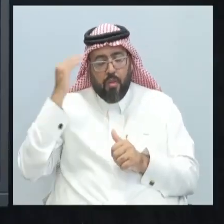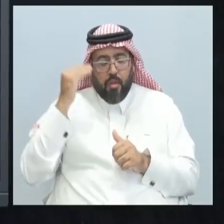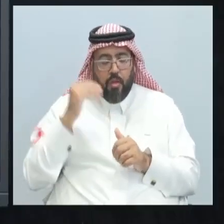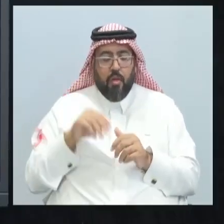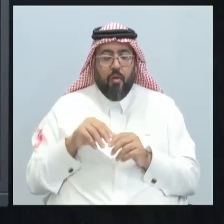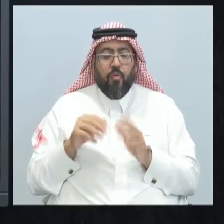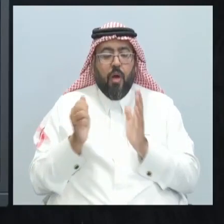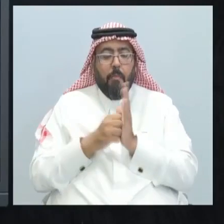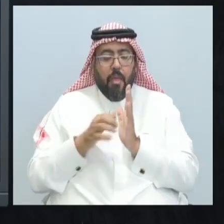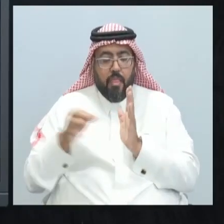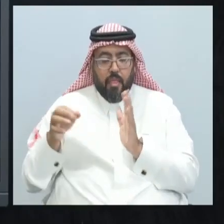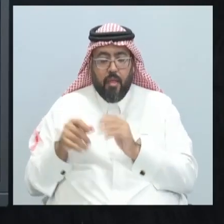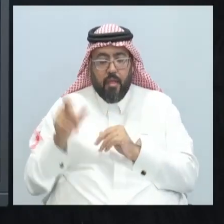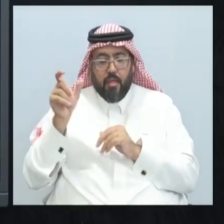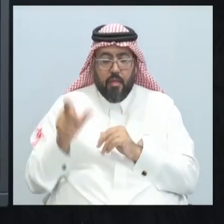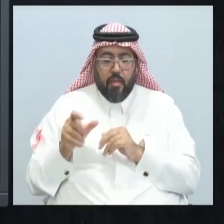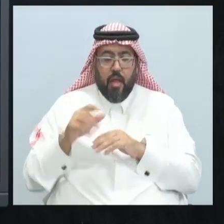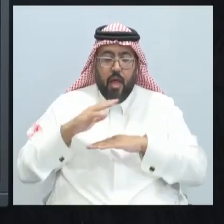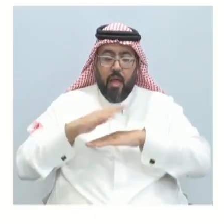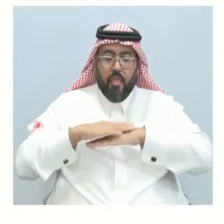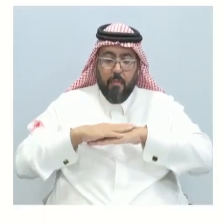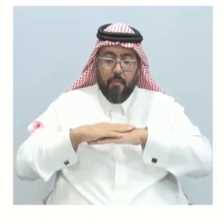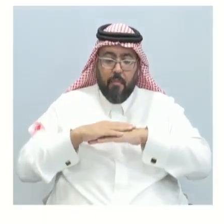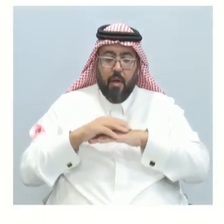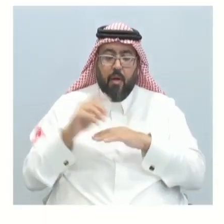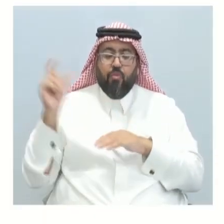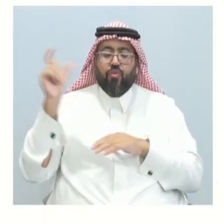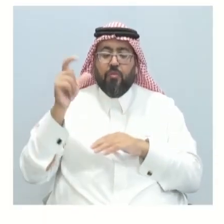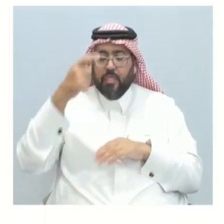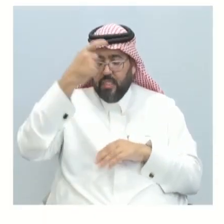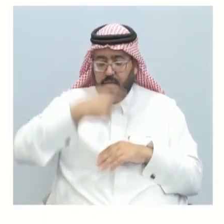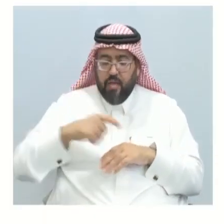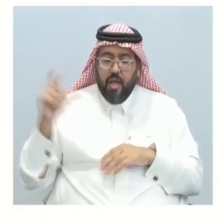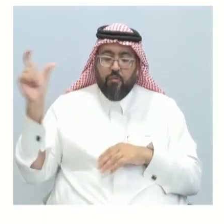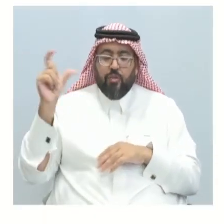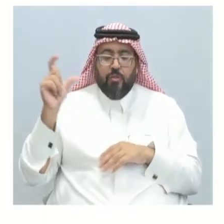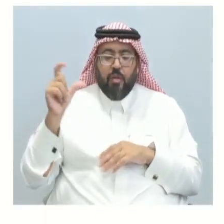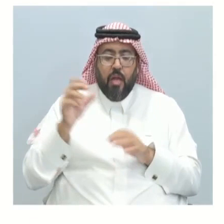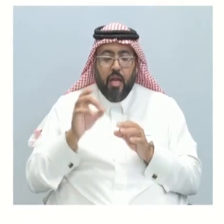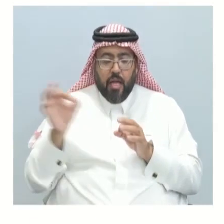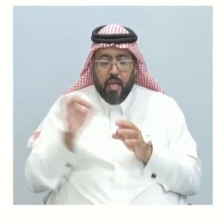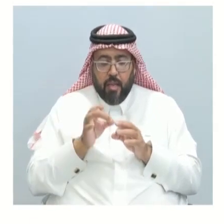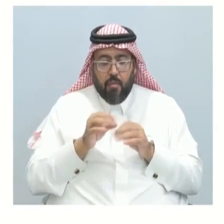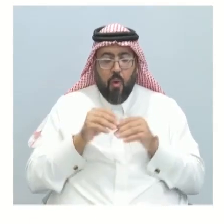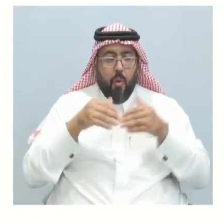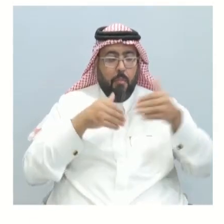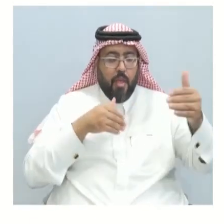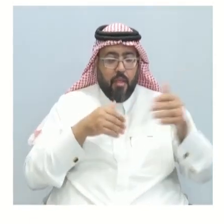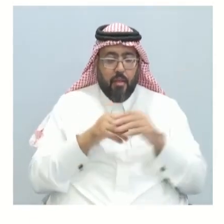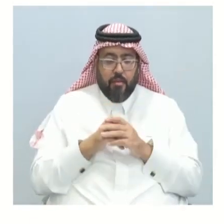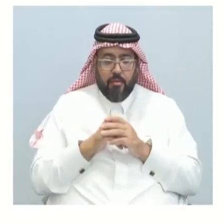الحسن سمه المسلم وصفه من صفاته فاحسنه يشمل القريب والبعيد من اهله